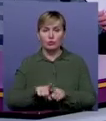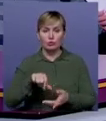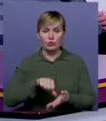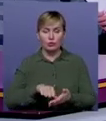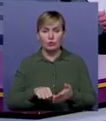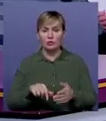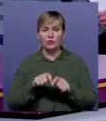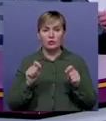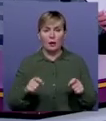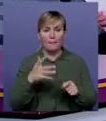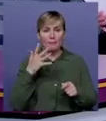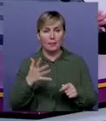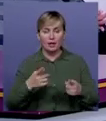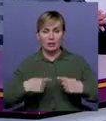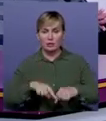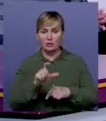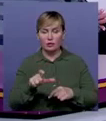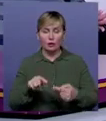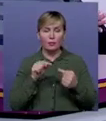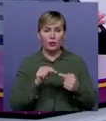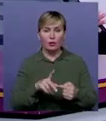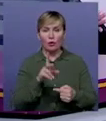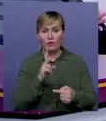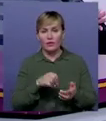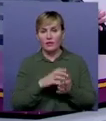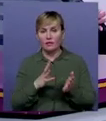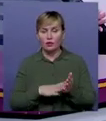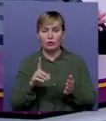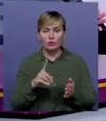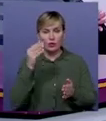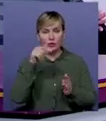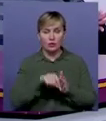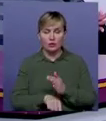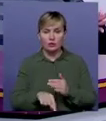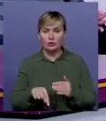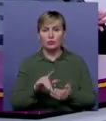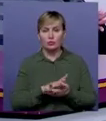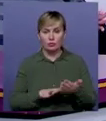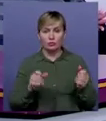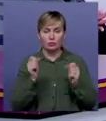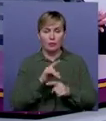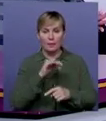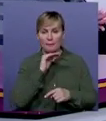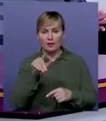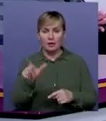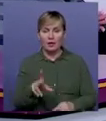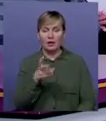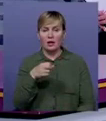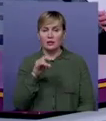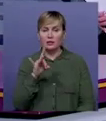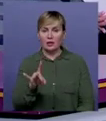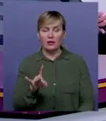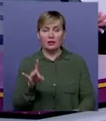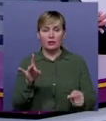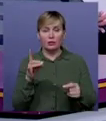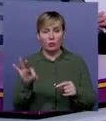создать целых 5 вакцинных кандидатов против COVID-19. Что означает этот термин, мы узнаем у профессора Кайсара Табынова. В